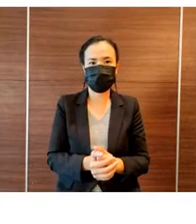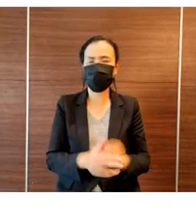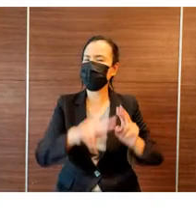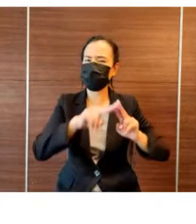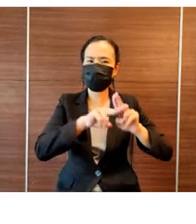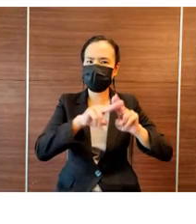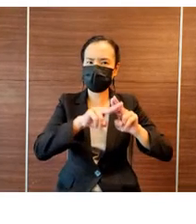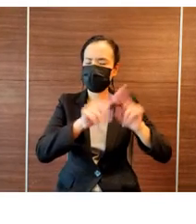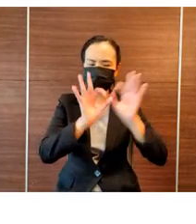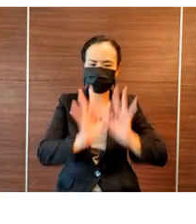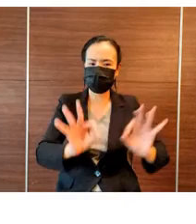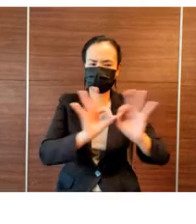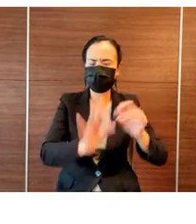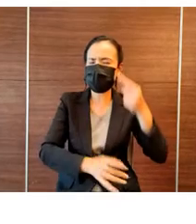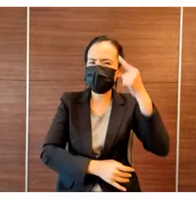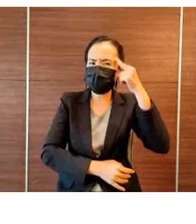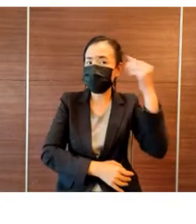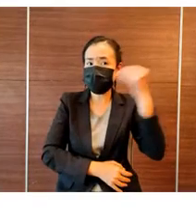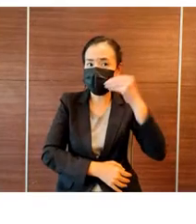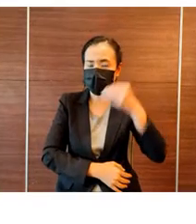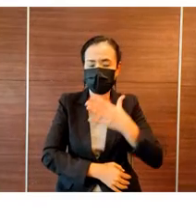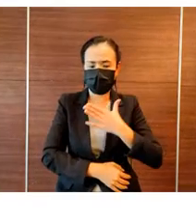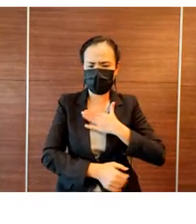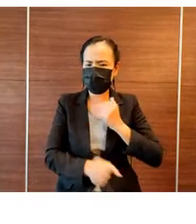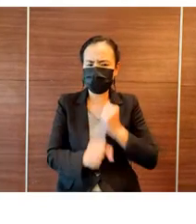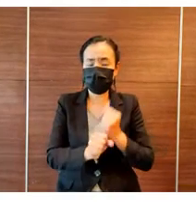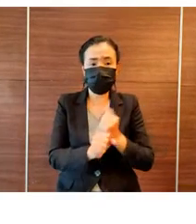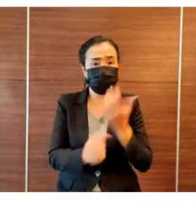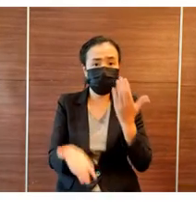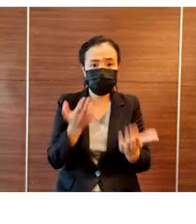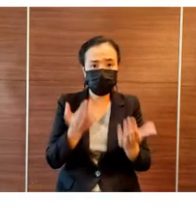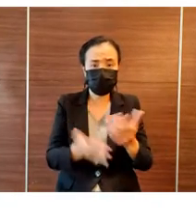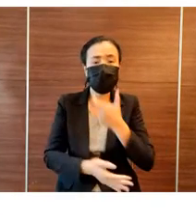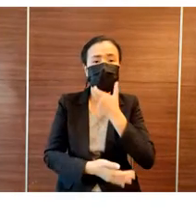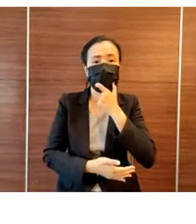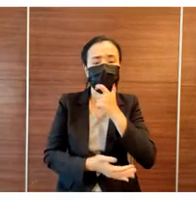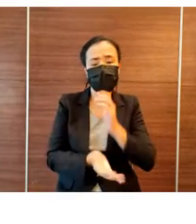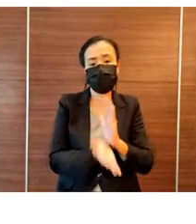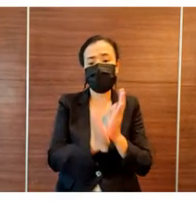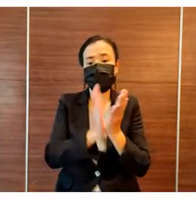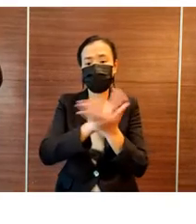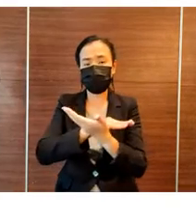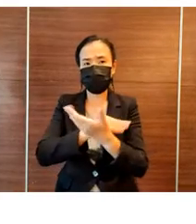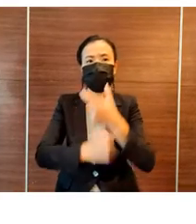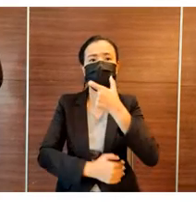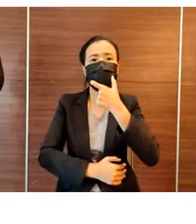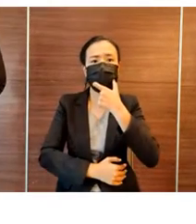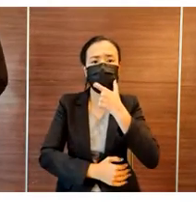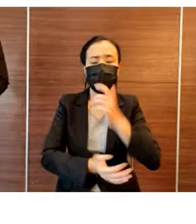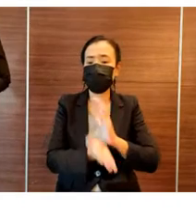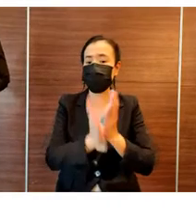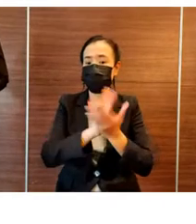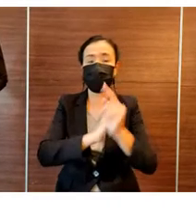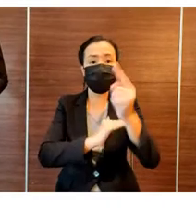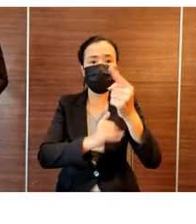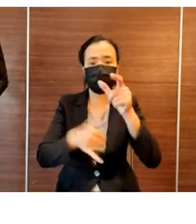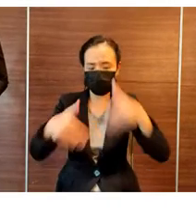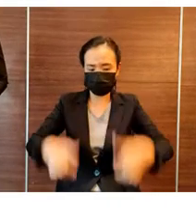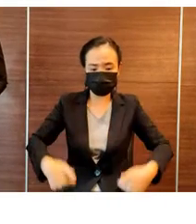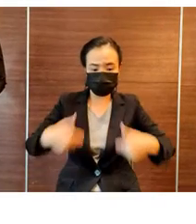ล้วก็เป็นสิ่งที่เราคิดอยู่เสมอว่าเราจะทำอะไรก็ได้ให้มันย้อนกลับมาคำว่า Gay Community